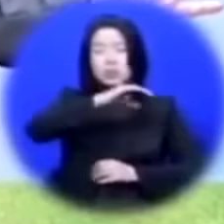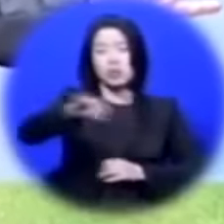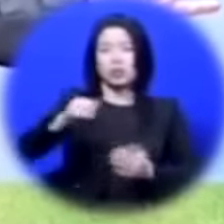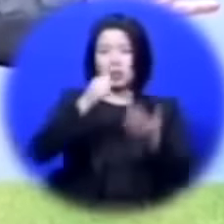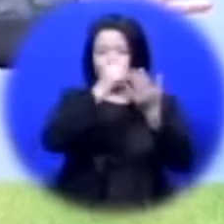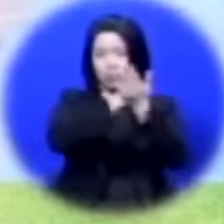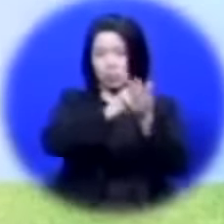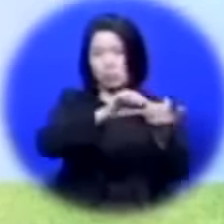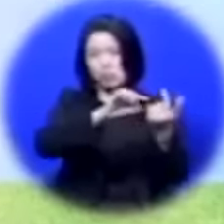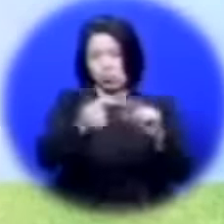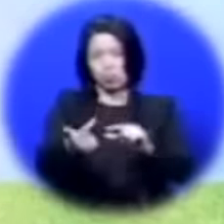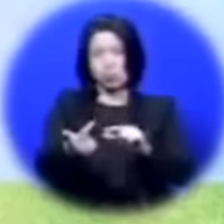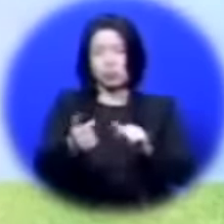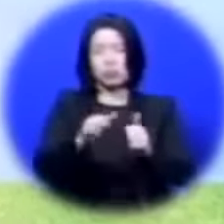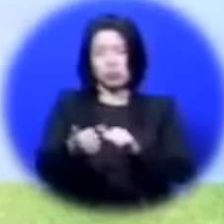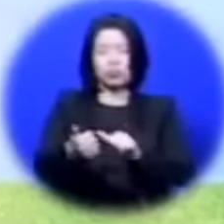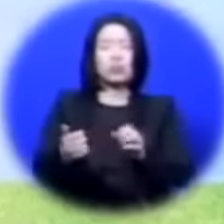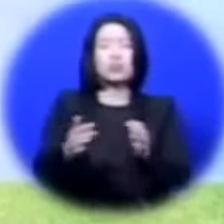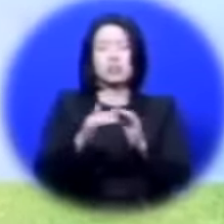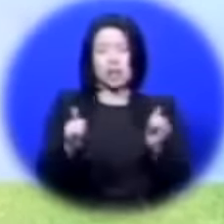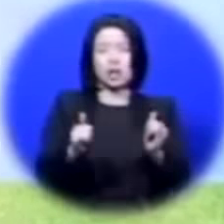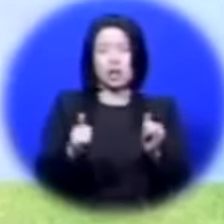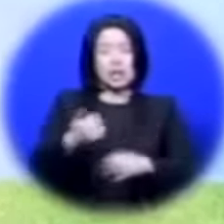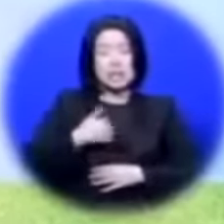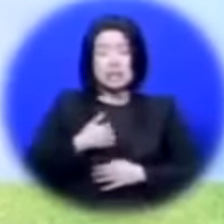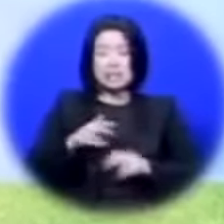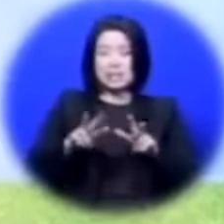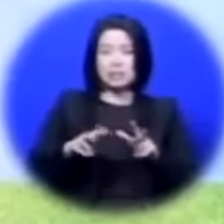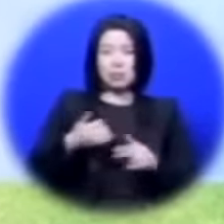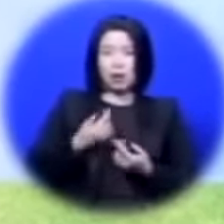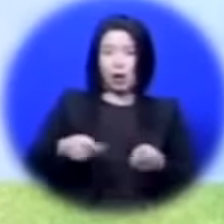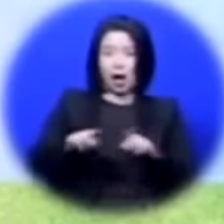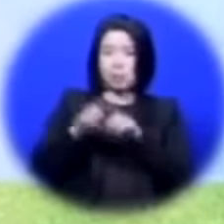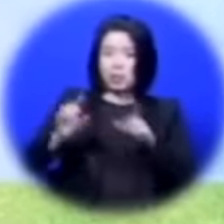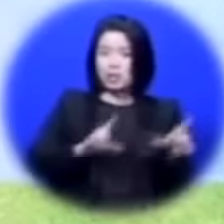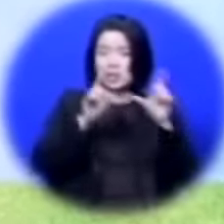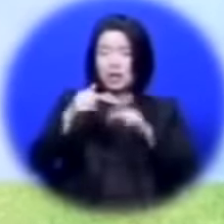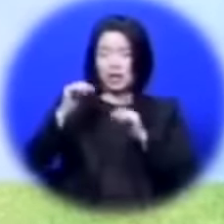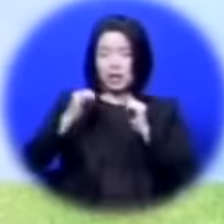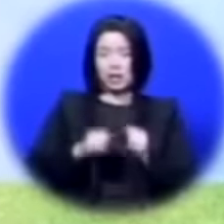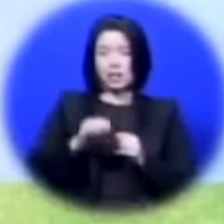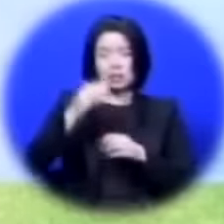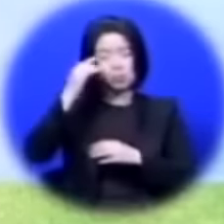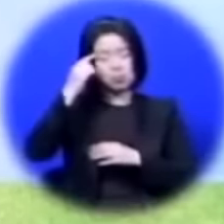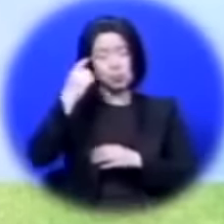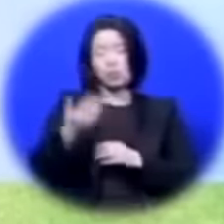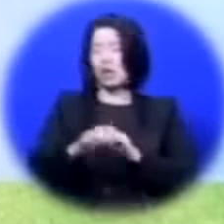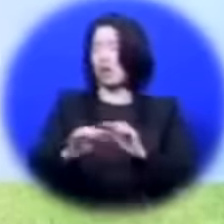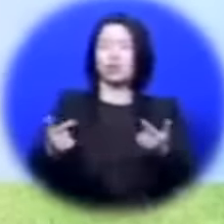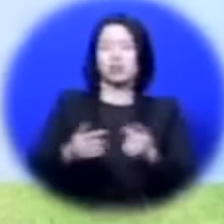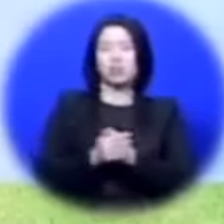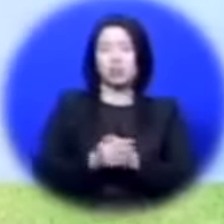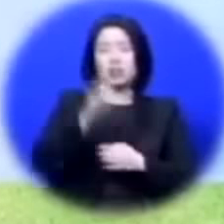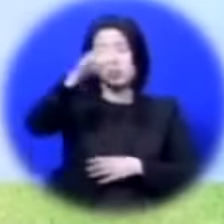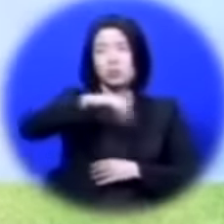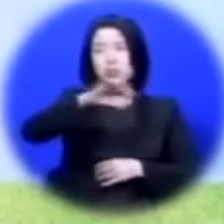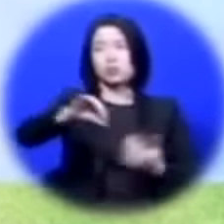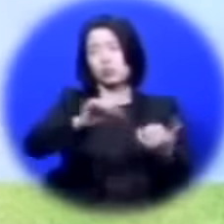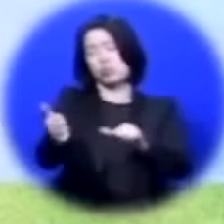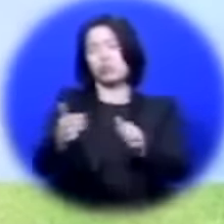분이에요 지금 나와 같이 살아 계신 분 아니에요 예수님 누구십니까 십자가에